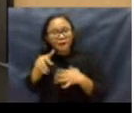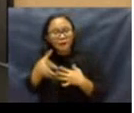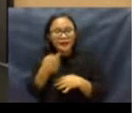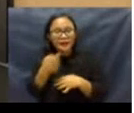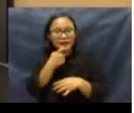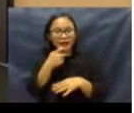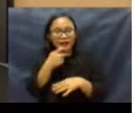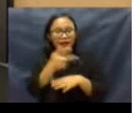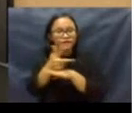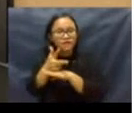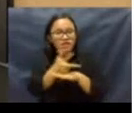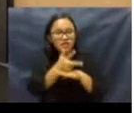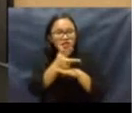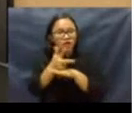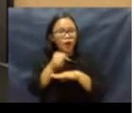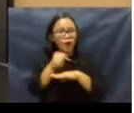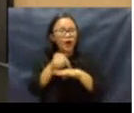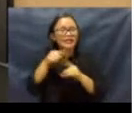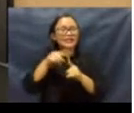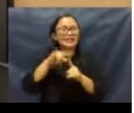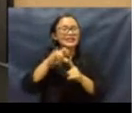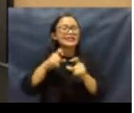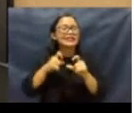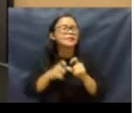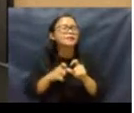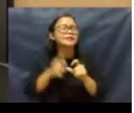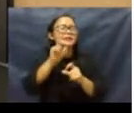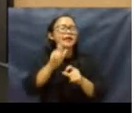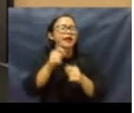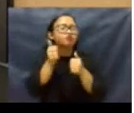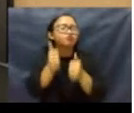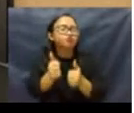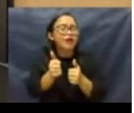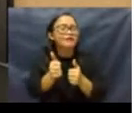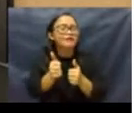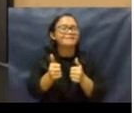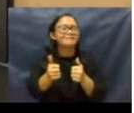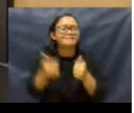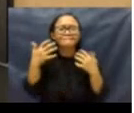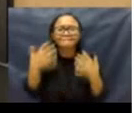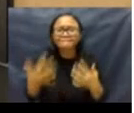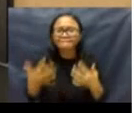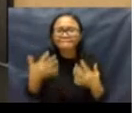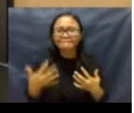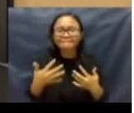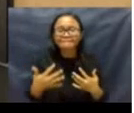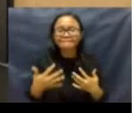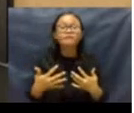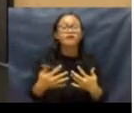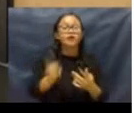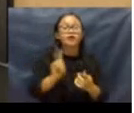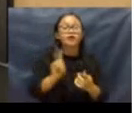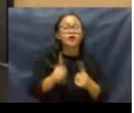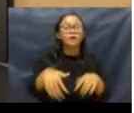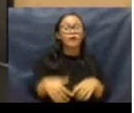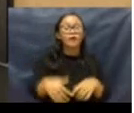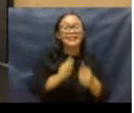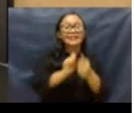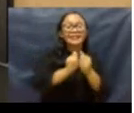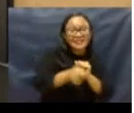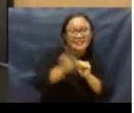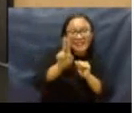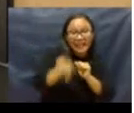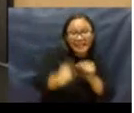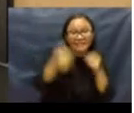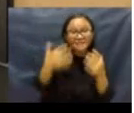yang akan menampilkan tips-tips praktis. Bagaimana kalau kita menggelar dulu kuisnya lagi Bapak Ibu?